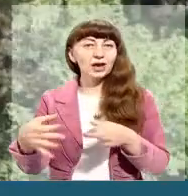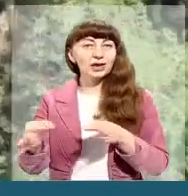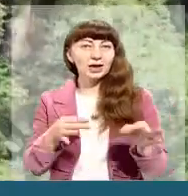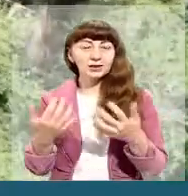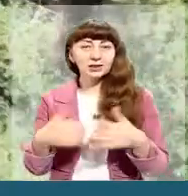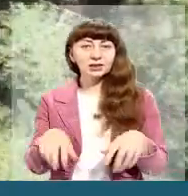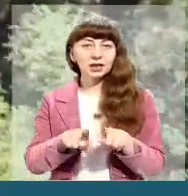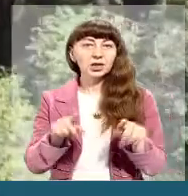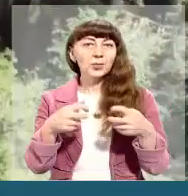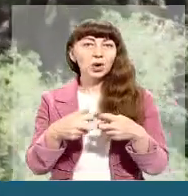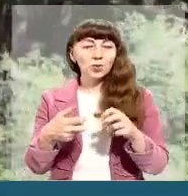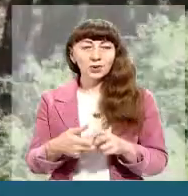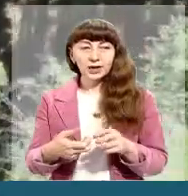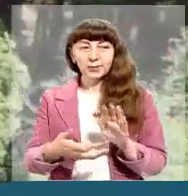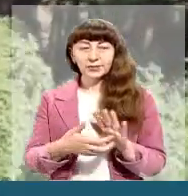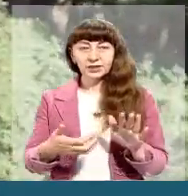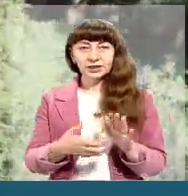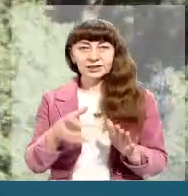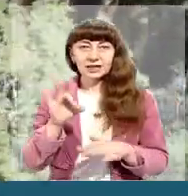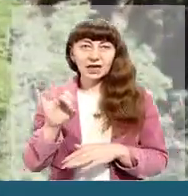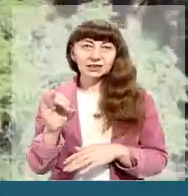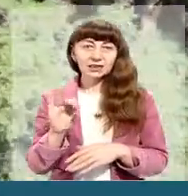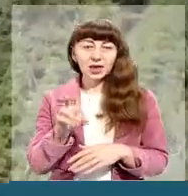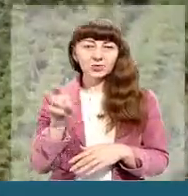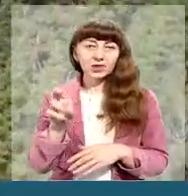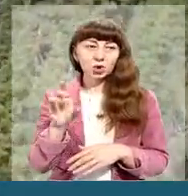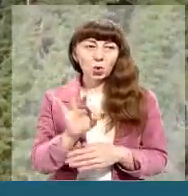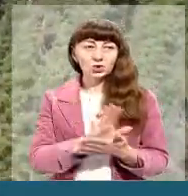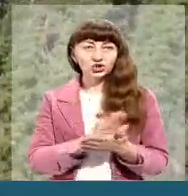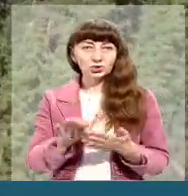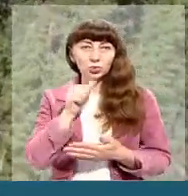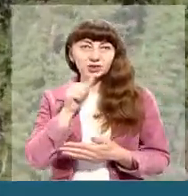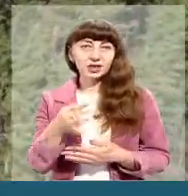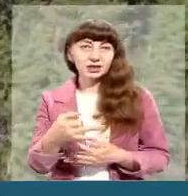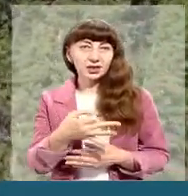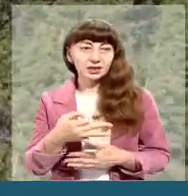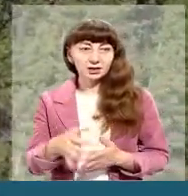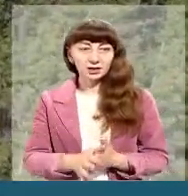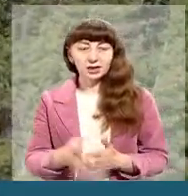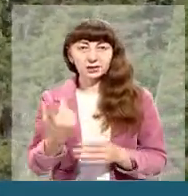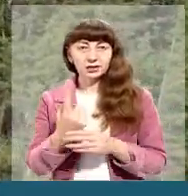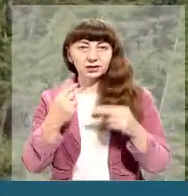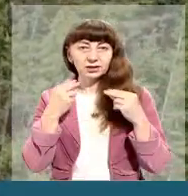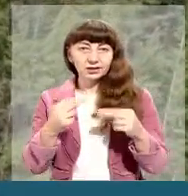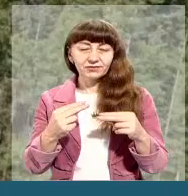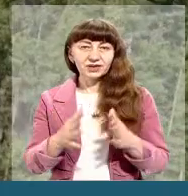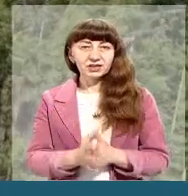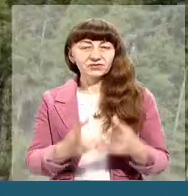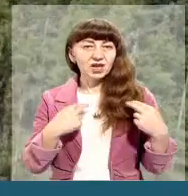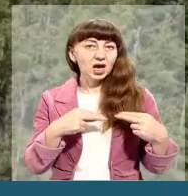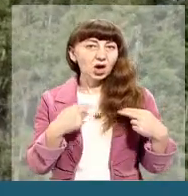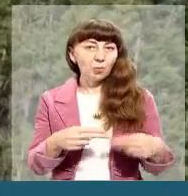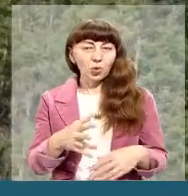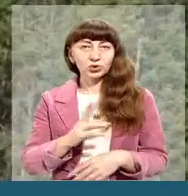Среди таких проблем можно назвать отсутствие станции биологической очистки в Кустанае и неэффективная работа существующих канализационных